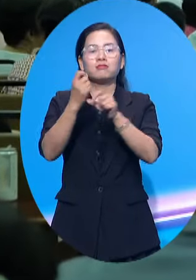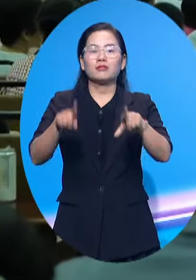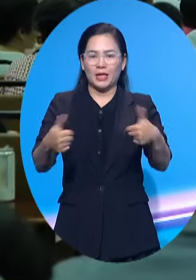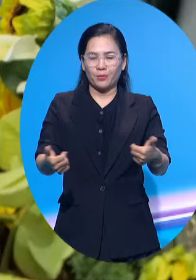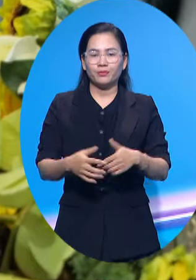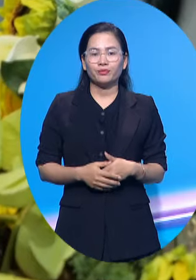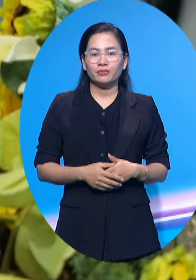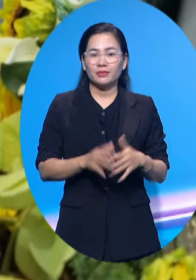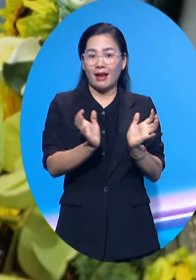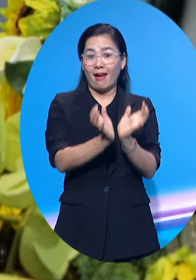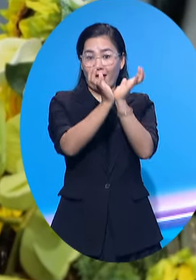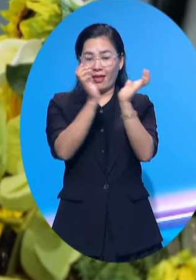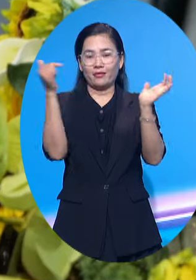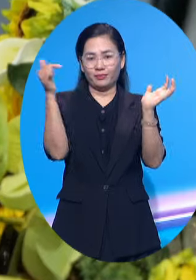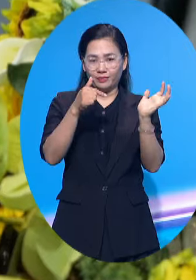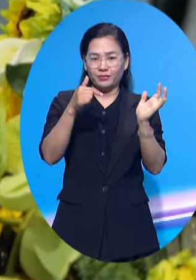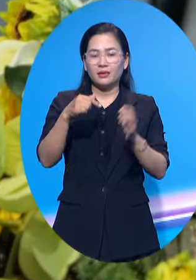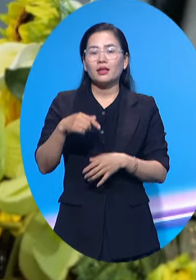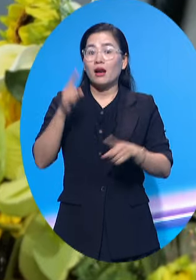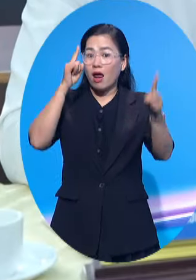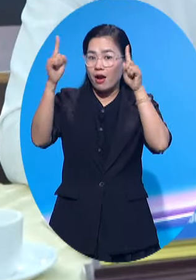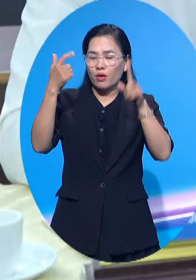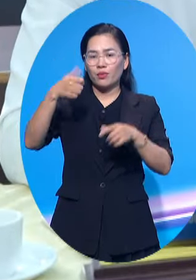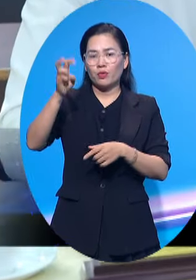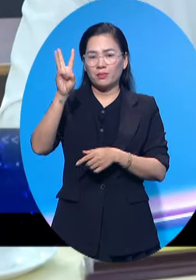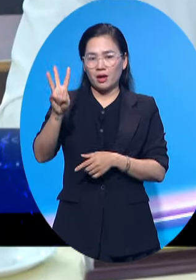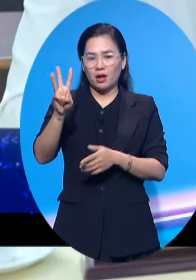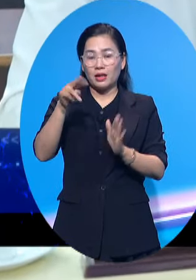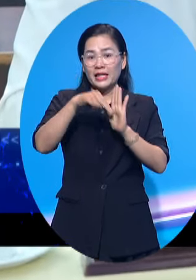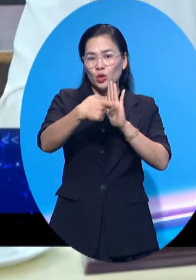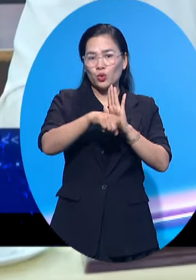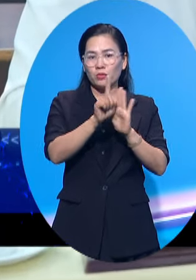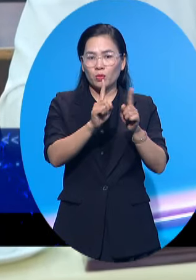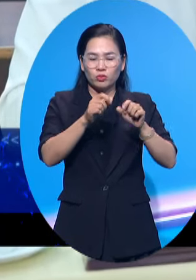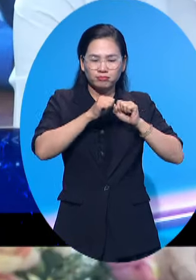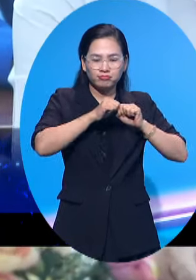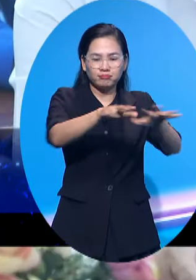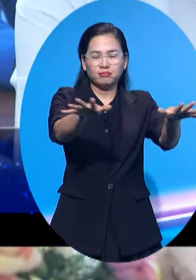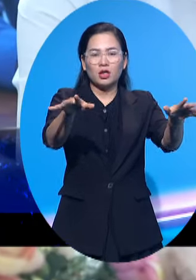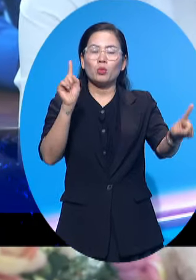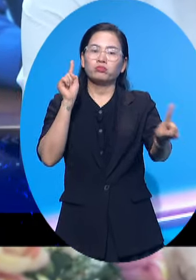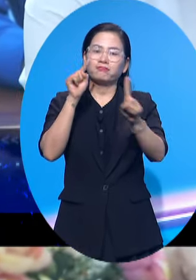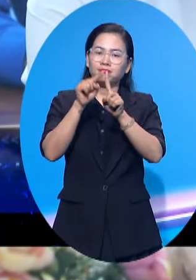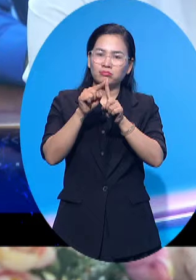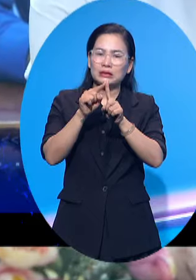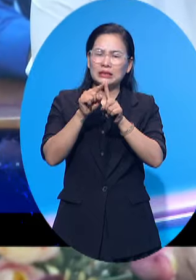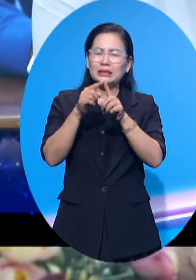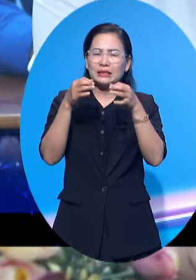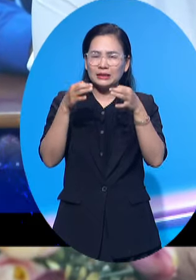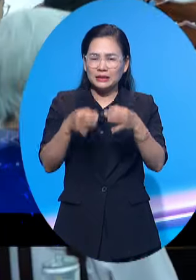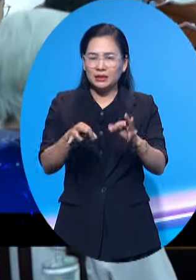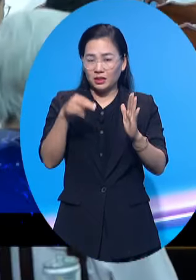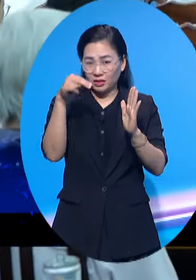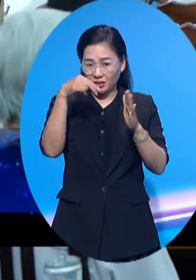Tại buổi lễ, lãnh đạo quận 3 công bố nghị quyết 11 của Hội đồng nhân dân Thành phố Hồ Chí Minh về thành lập, chia tách, sáp nhập, đổi tên khu phố